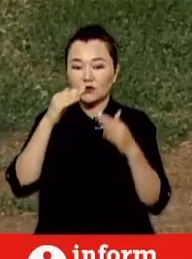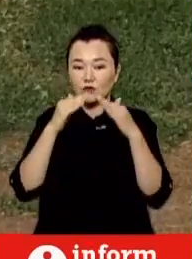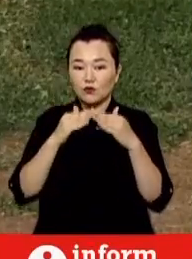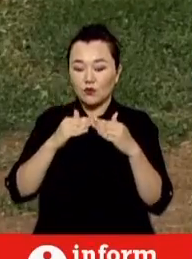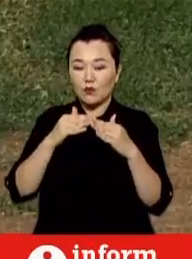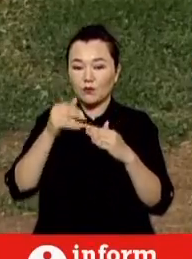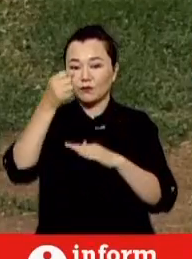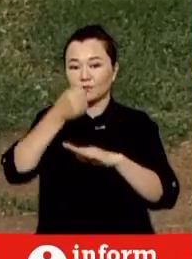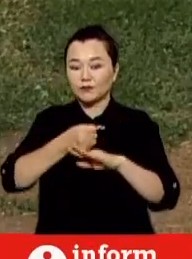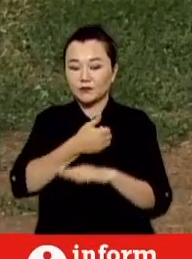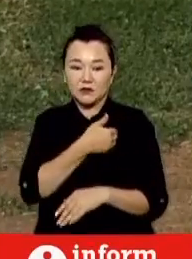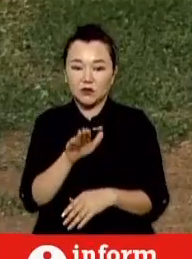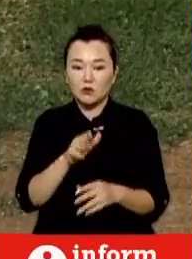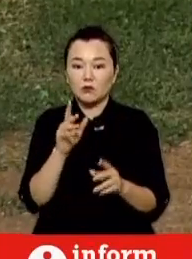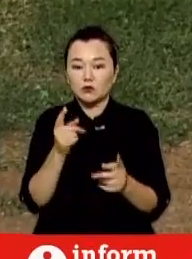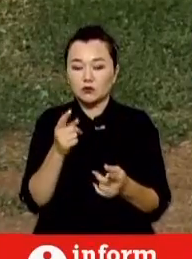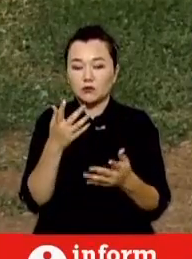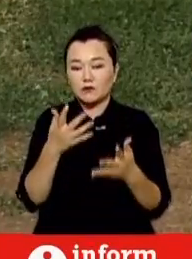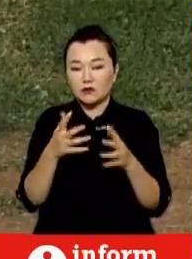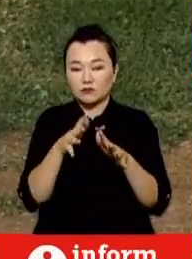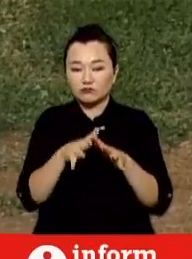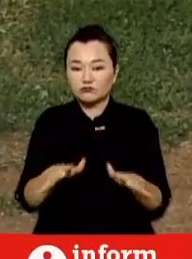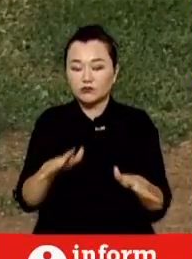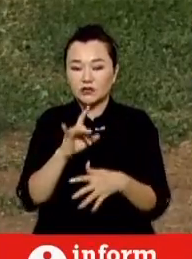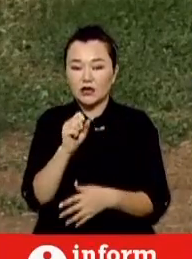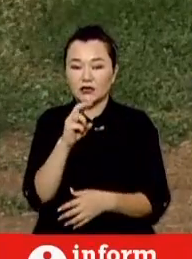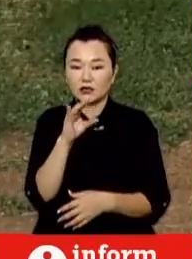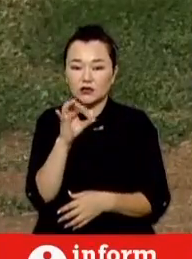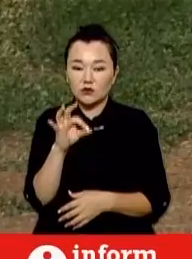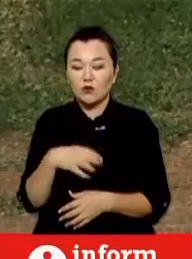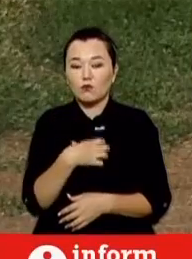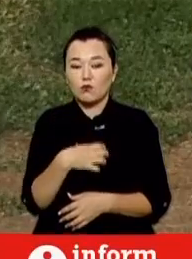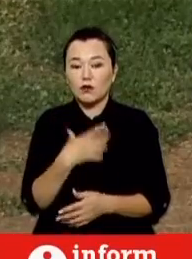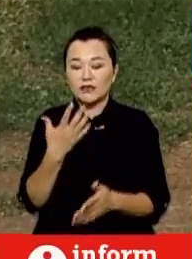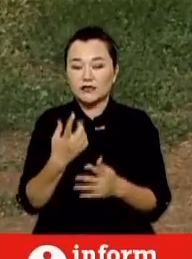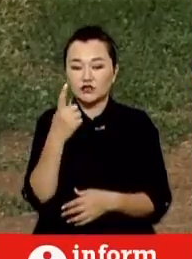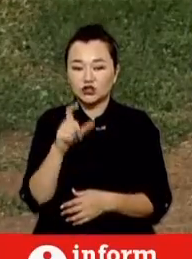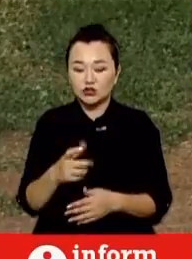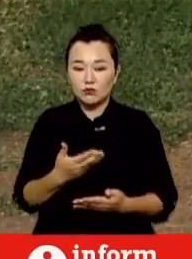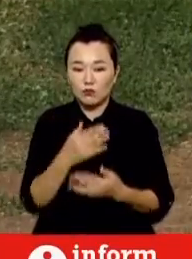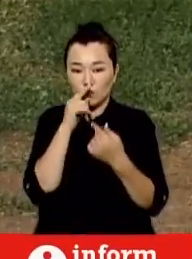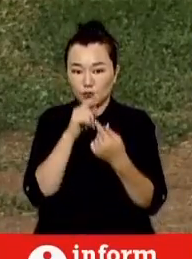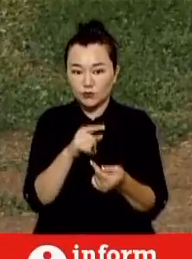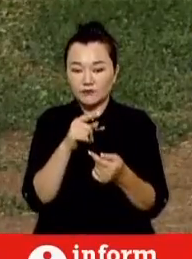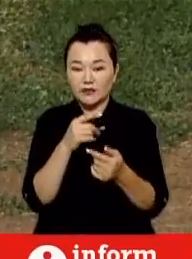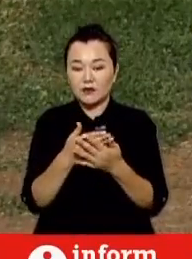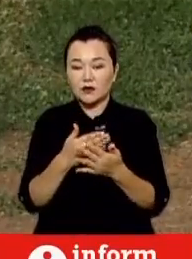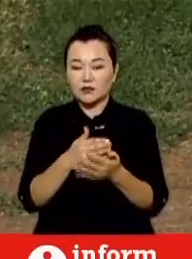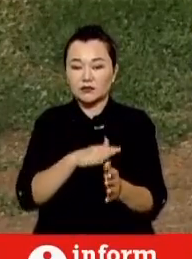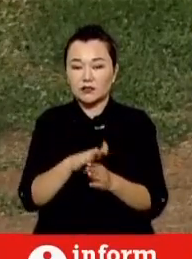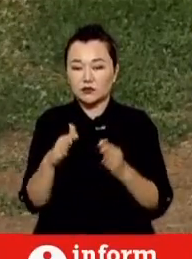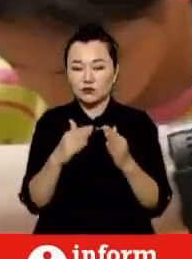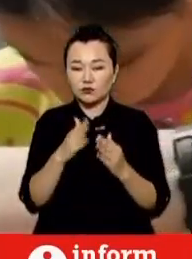Да. Ну, как, наверное, облучение, скорее всего. Ну, говорят, что если один житель против, то, например, целый дом